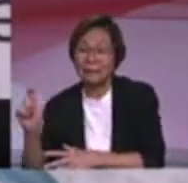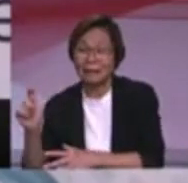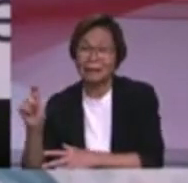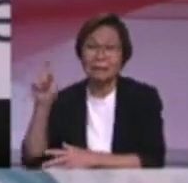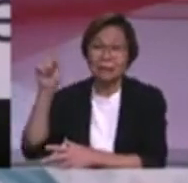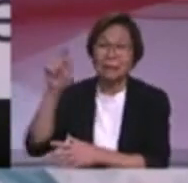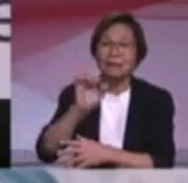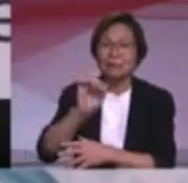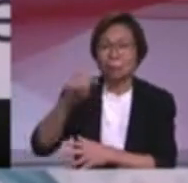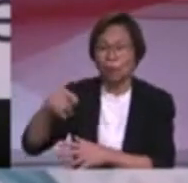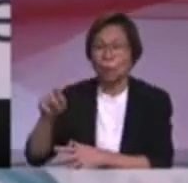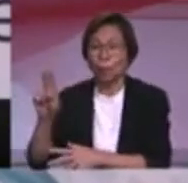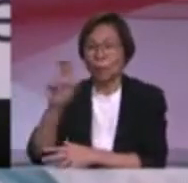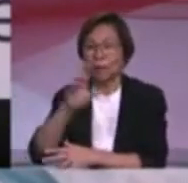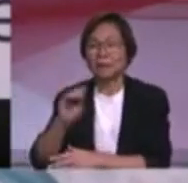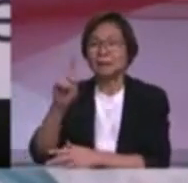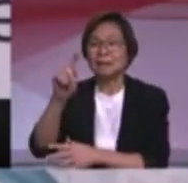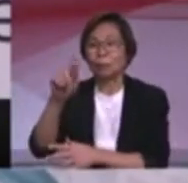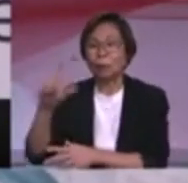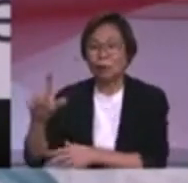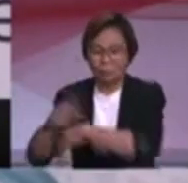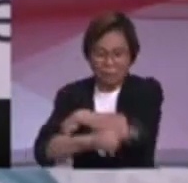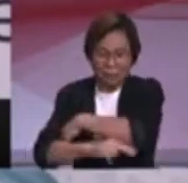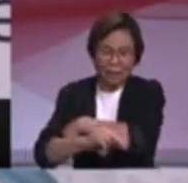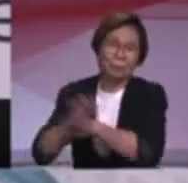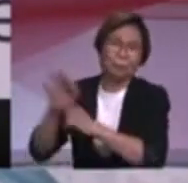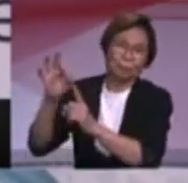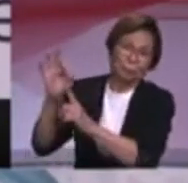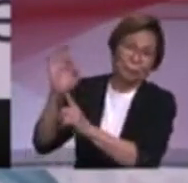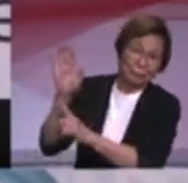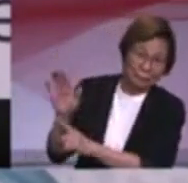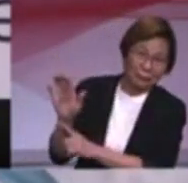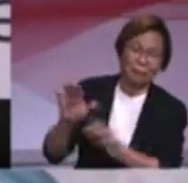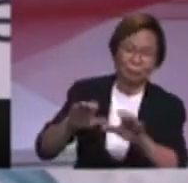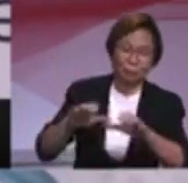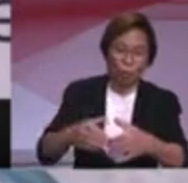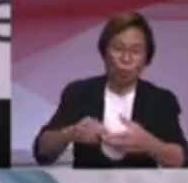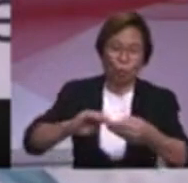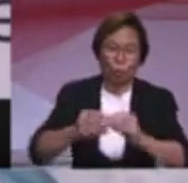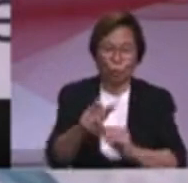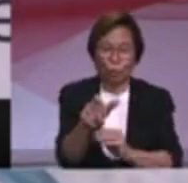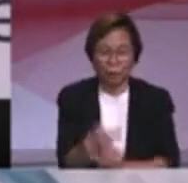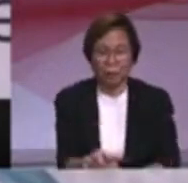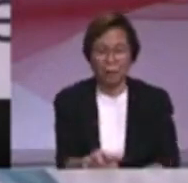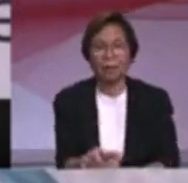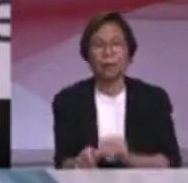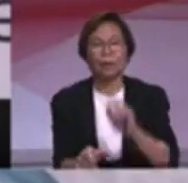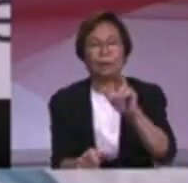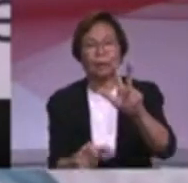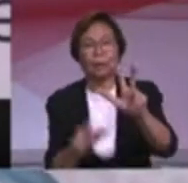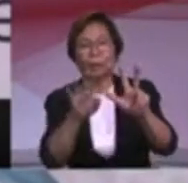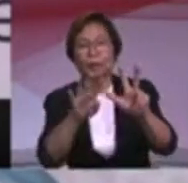Perai Utara dan Timur Laut di negeri Pulau Pinang. Kes indeks bagi kluster ini iaitu kes ke